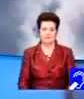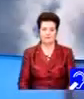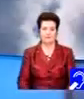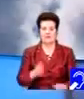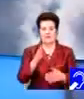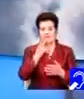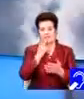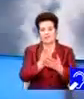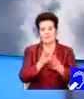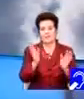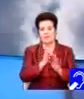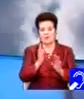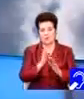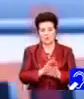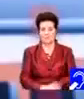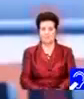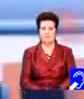Pe final să vedem datele meteo.